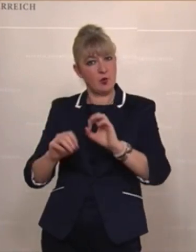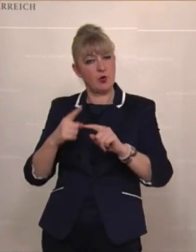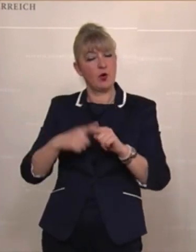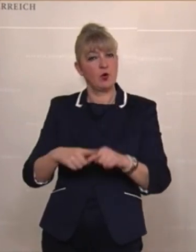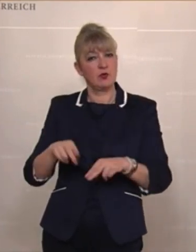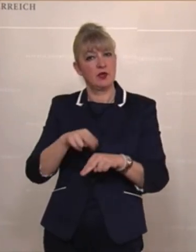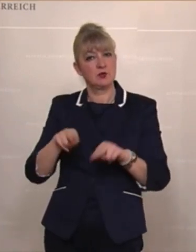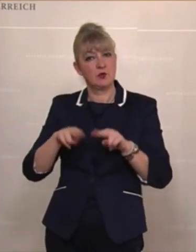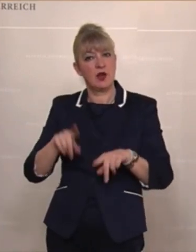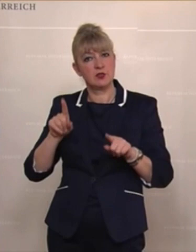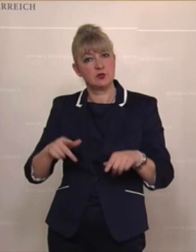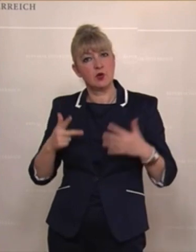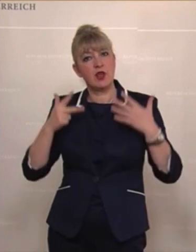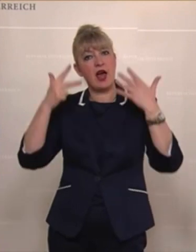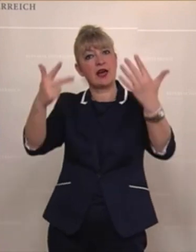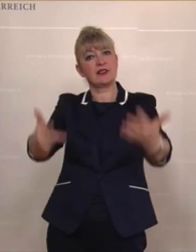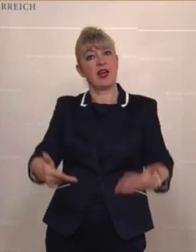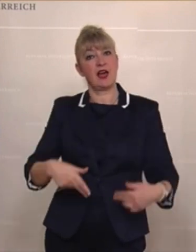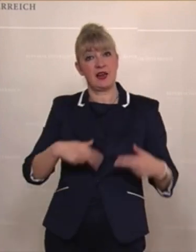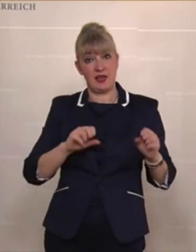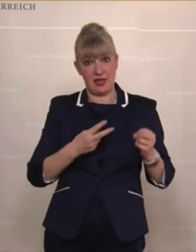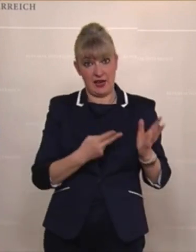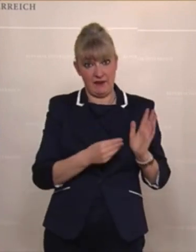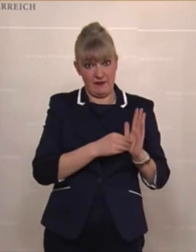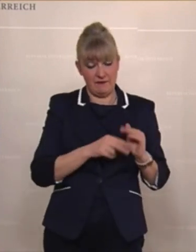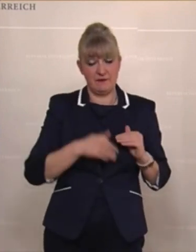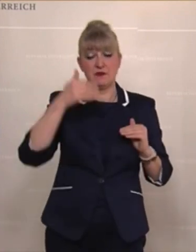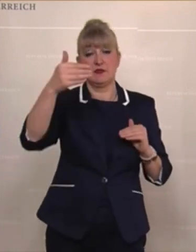Nationalrat spätestens 8 Jahre nach Inkrafttreten der